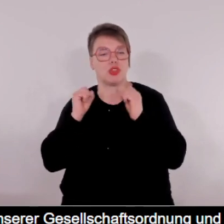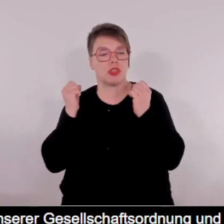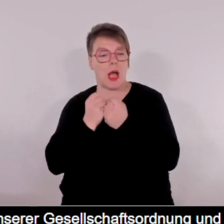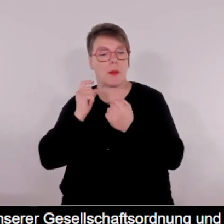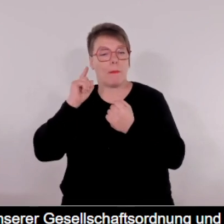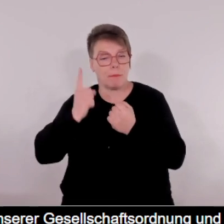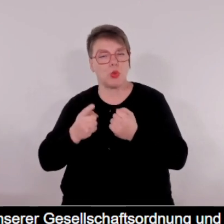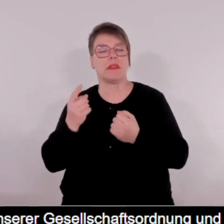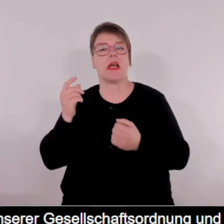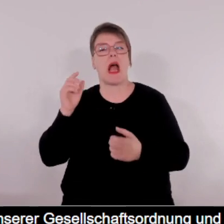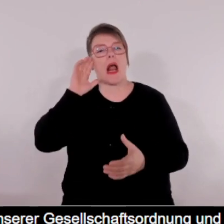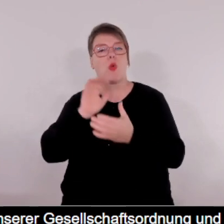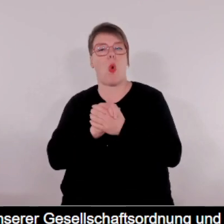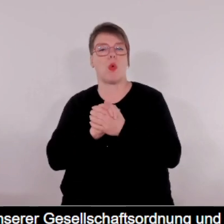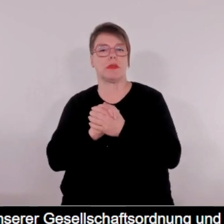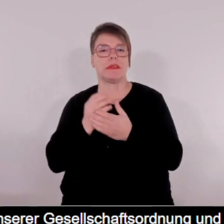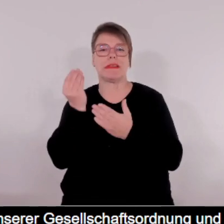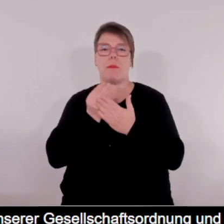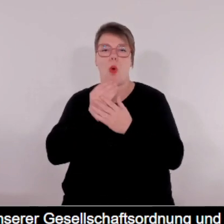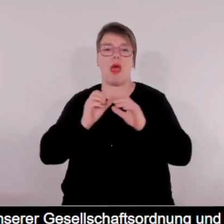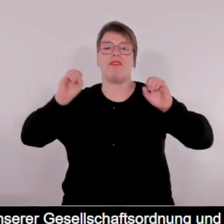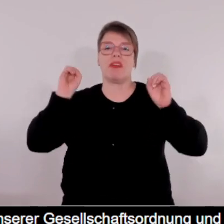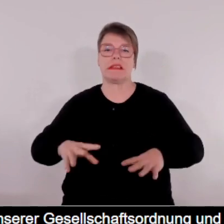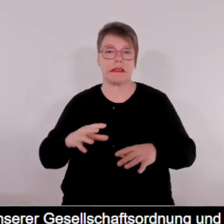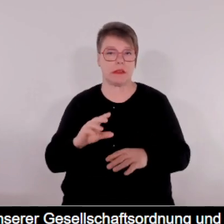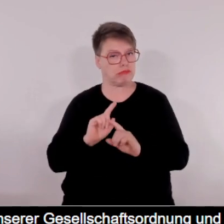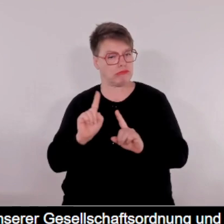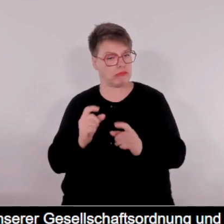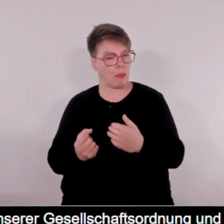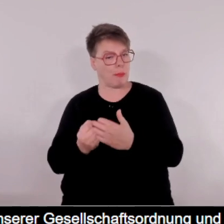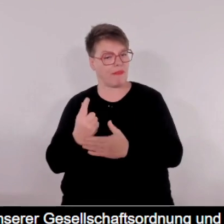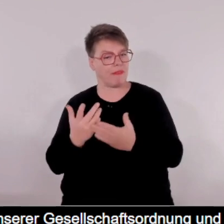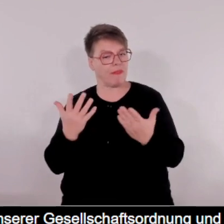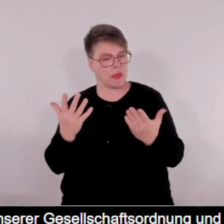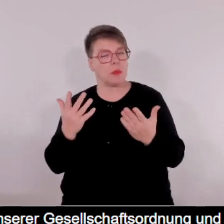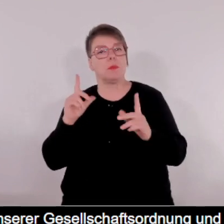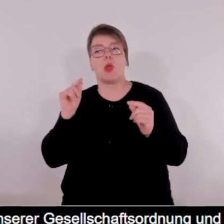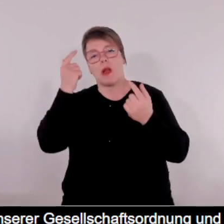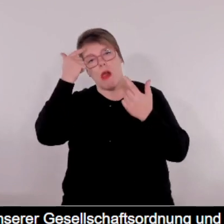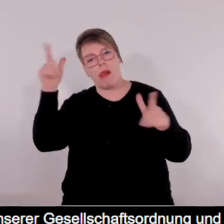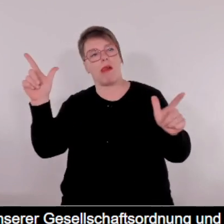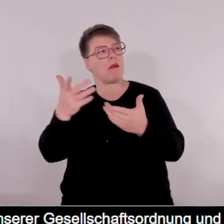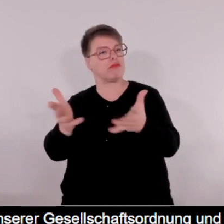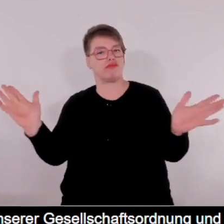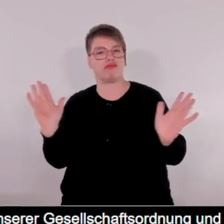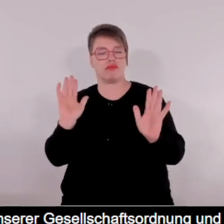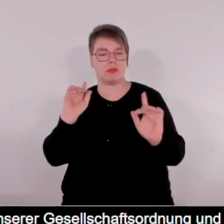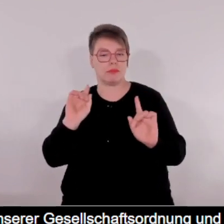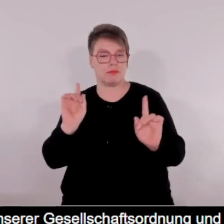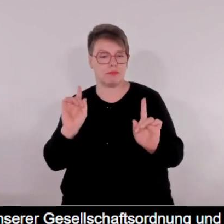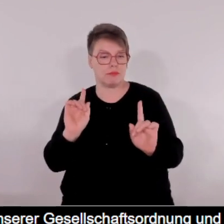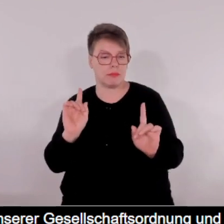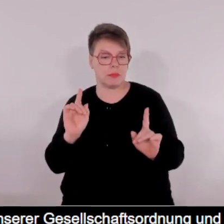hundertprozentigen Laizität haben, sondern eben unser gewachsenes, überkommenes Staatskirchenrecht